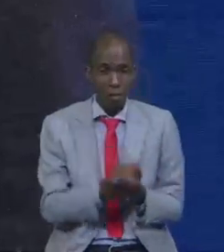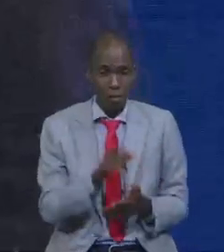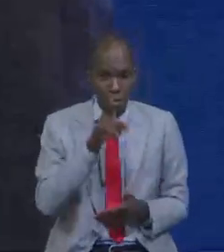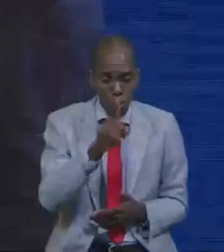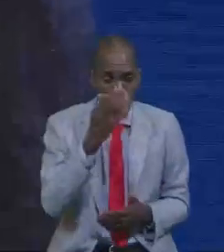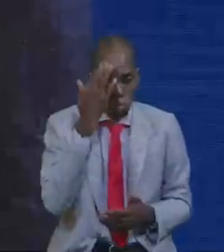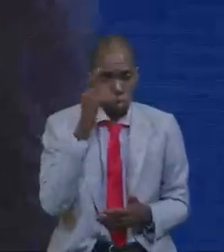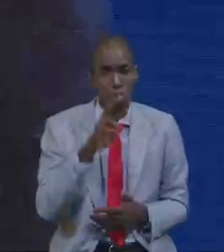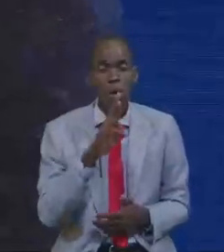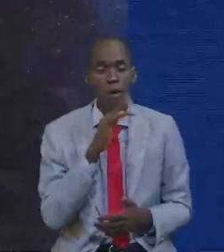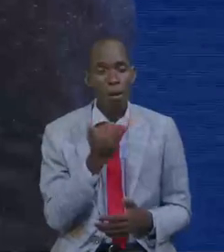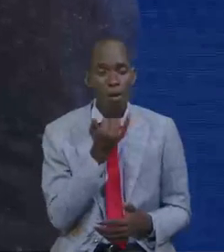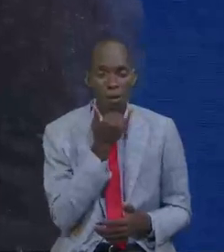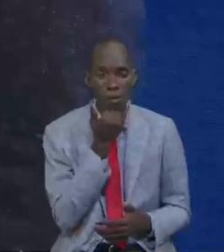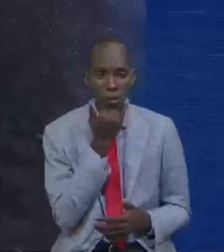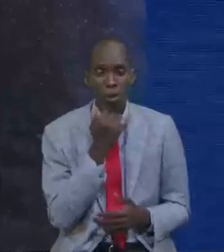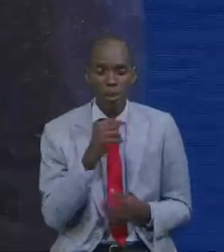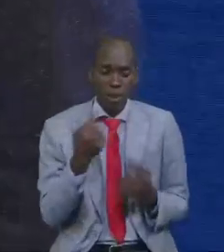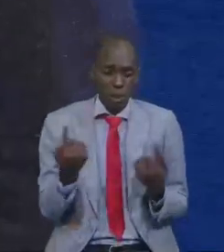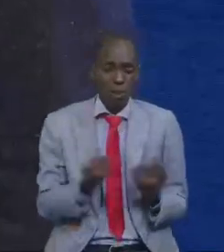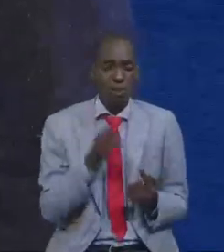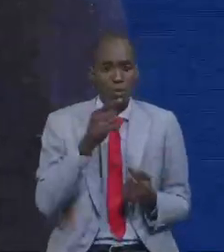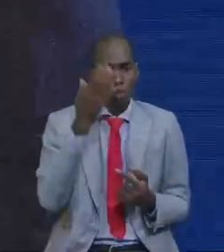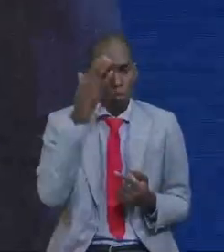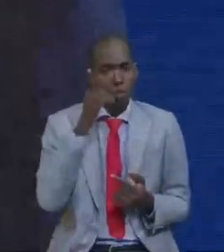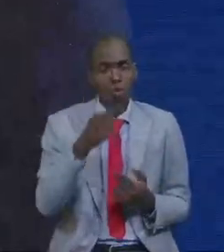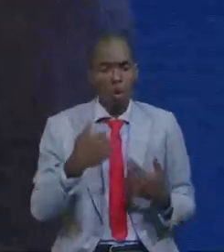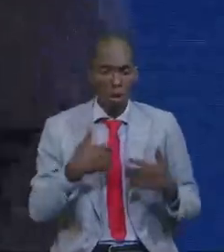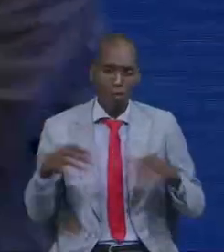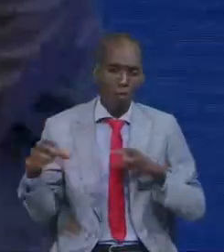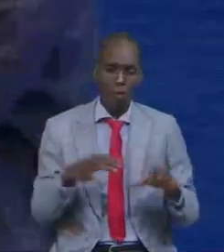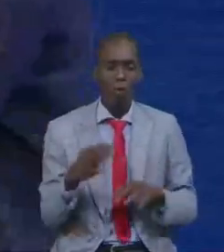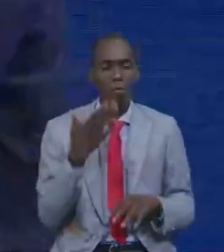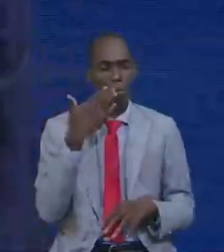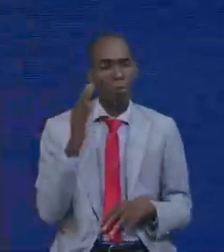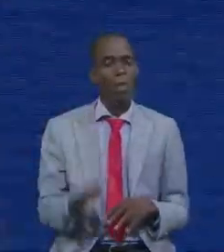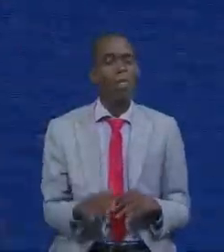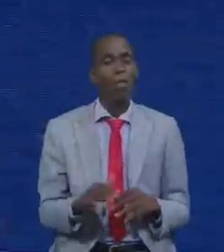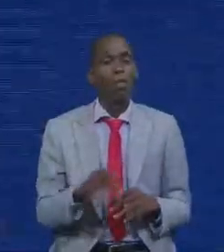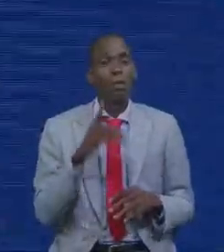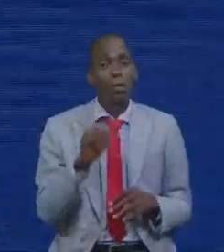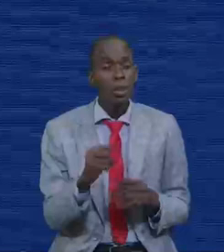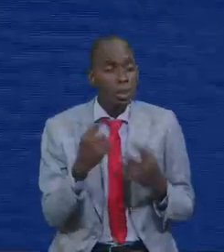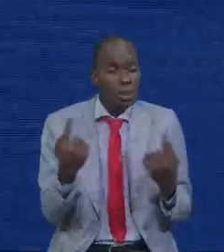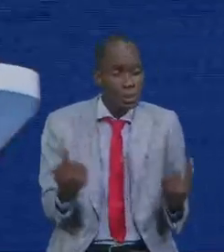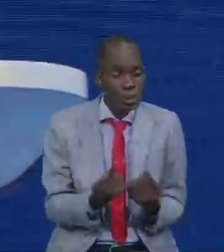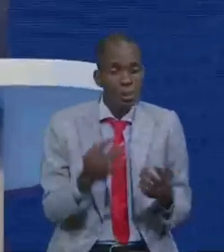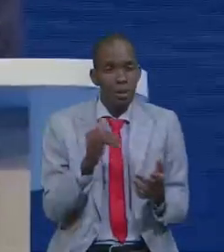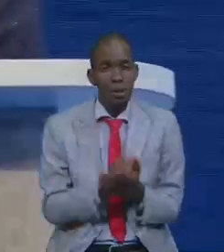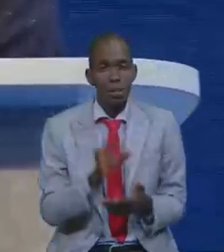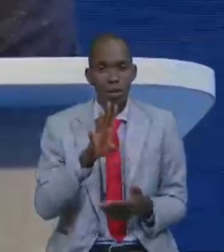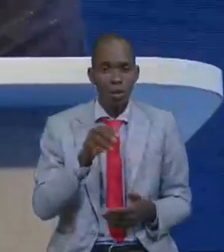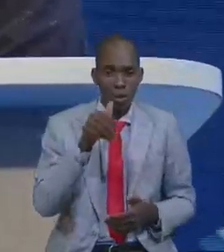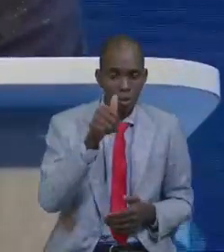le péché dont je suis coupable, le péché que moi-même, j'ai